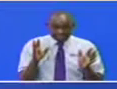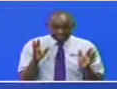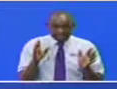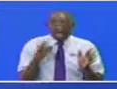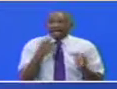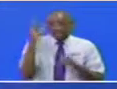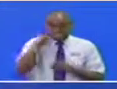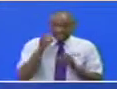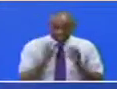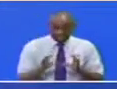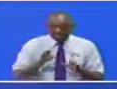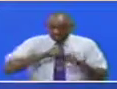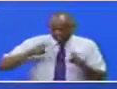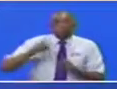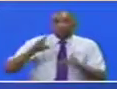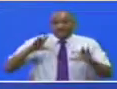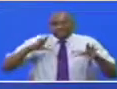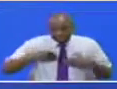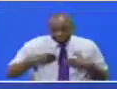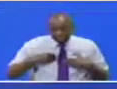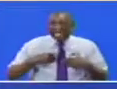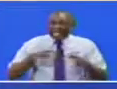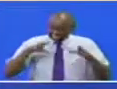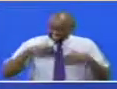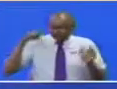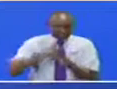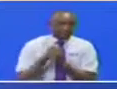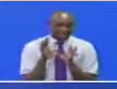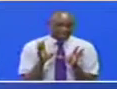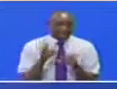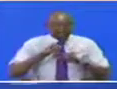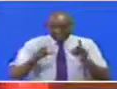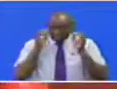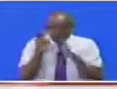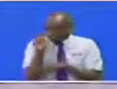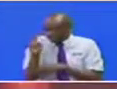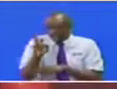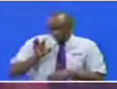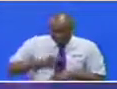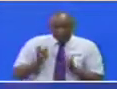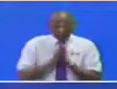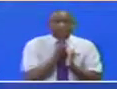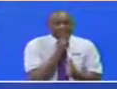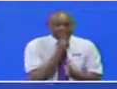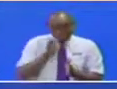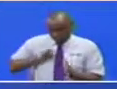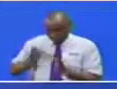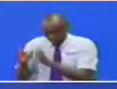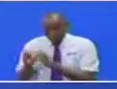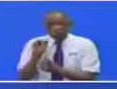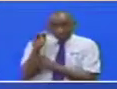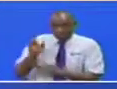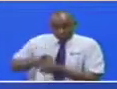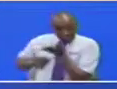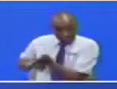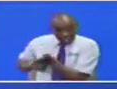100%. Bado ni kama kubali, hatujakubali sana. Lakini ukiangalia wanawake na wanaume, ukiuliza swali kwa wanawake